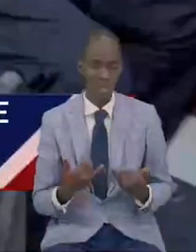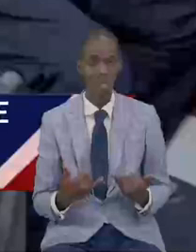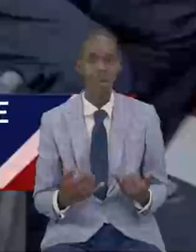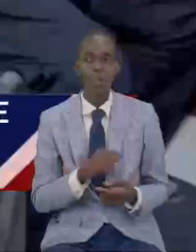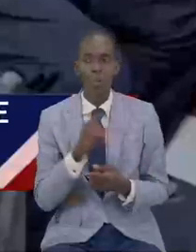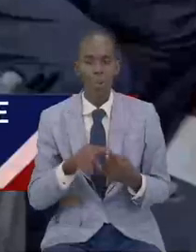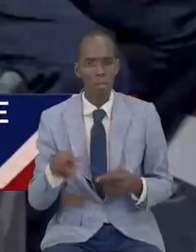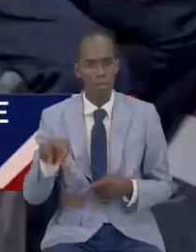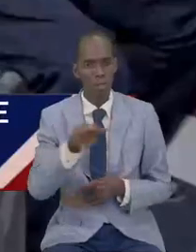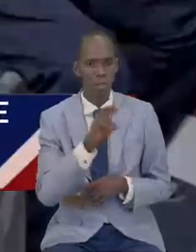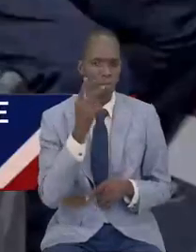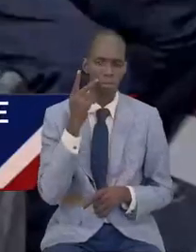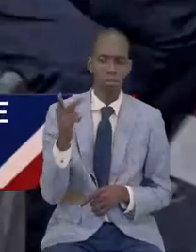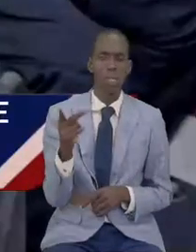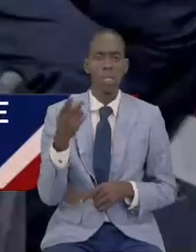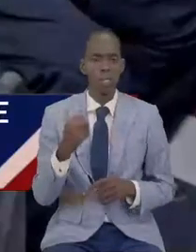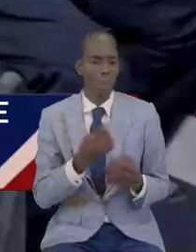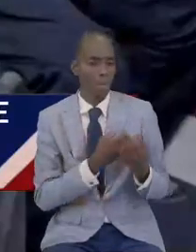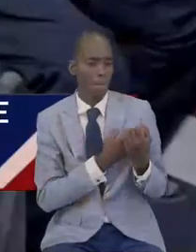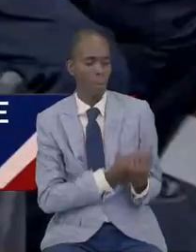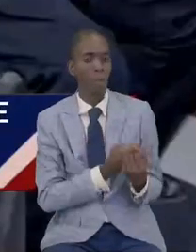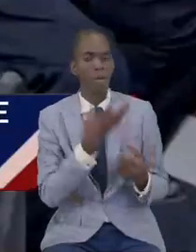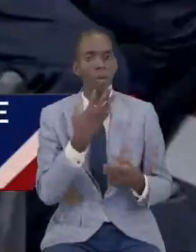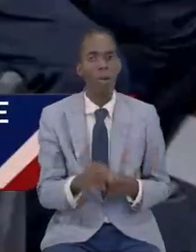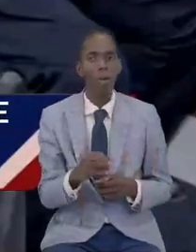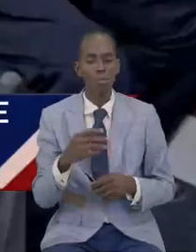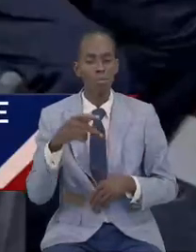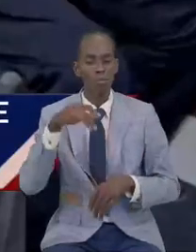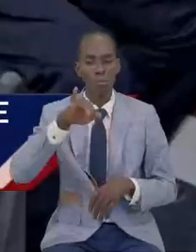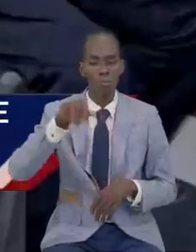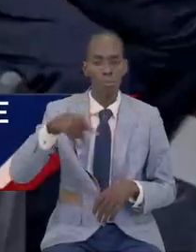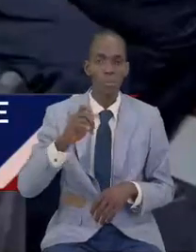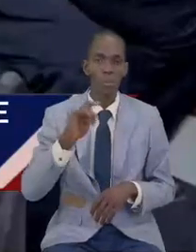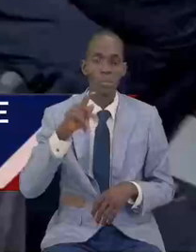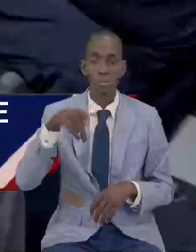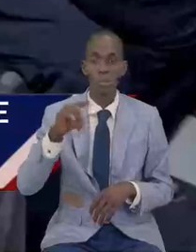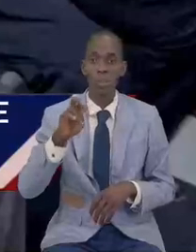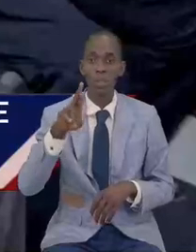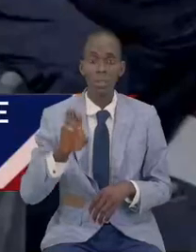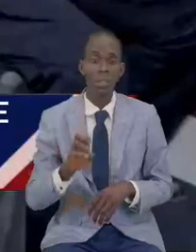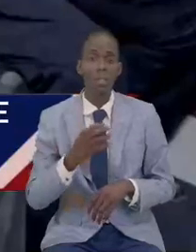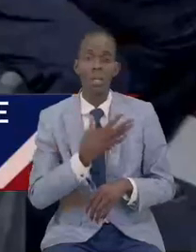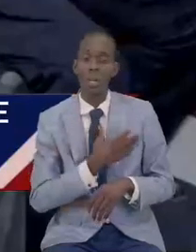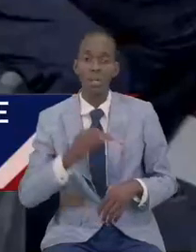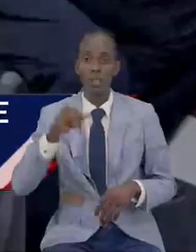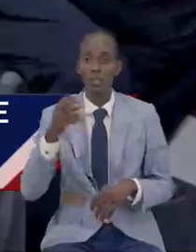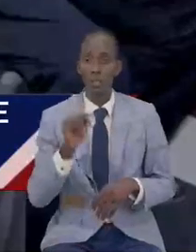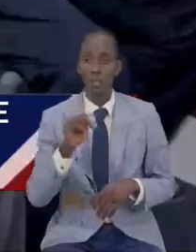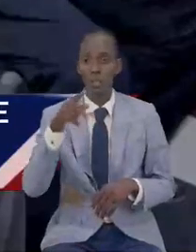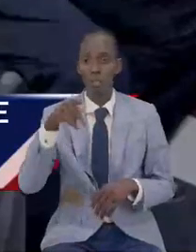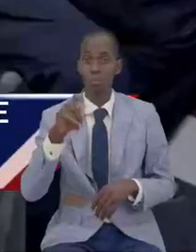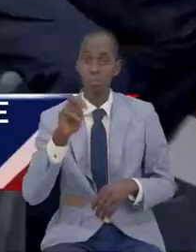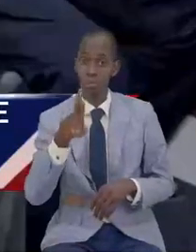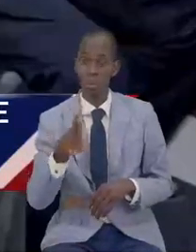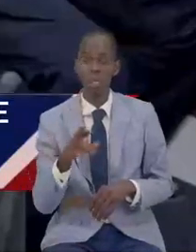Lorsqu'ils virent l'assurance de Pierre et de Jean, ils furent étonnés, sachant